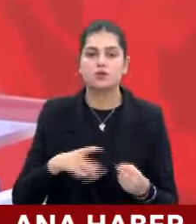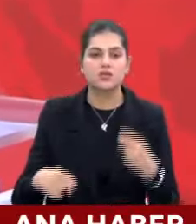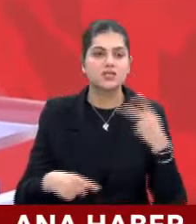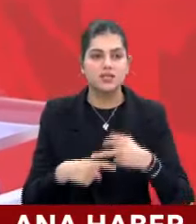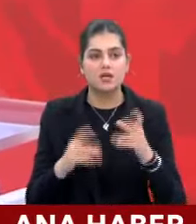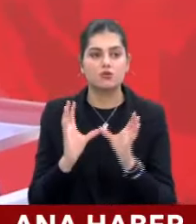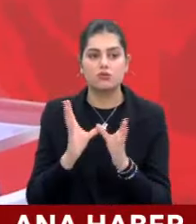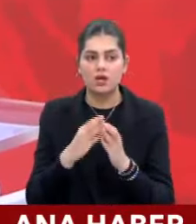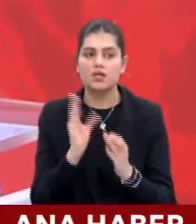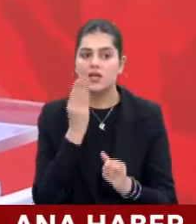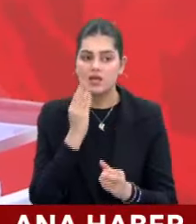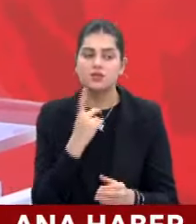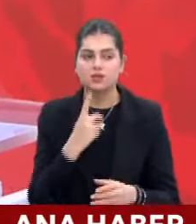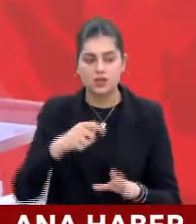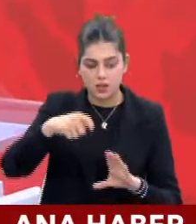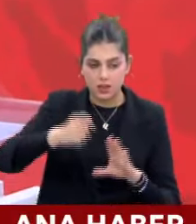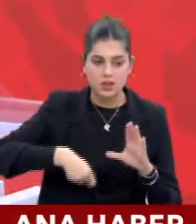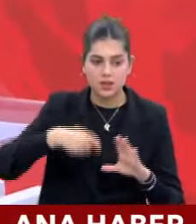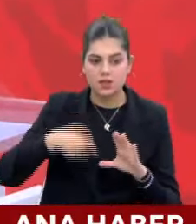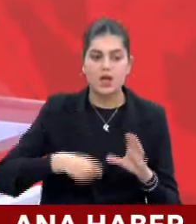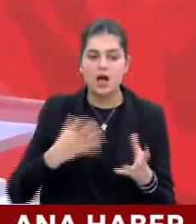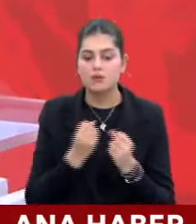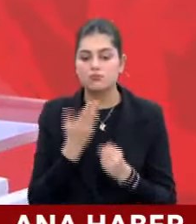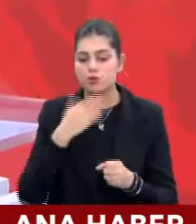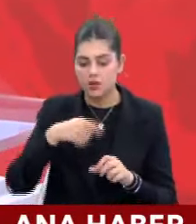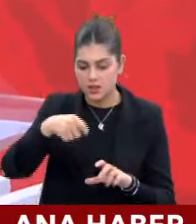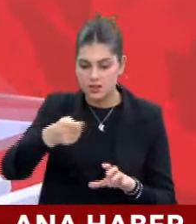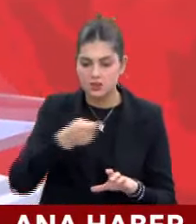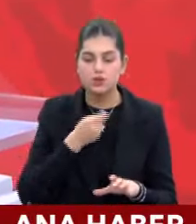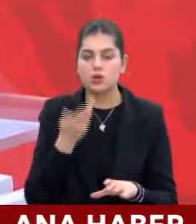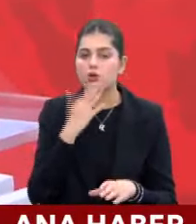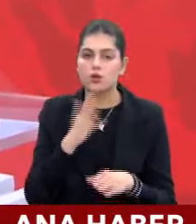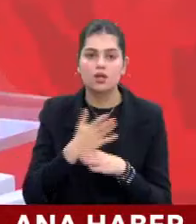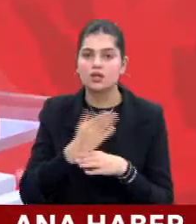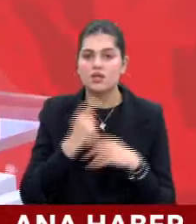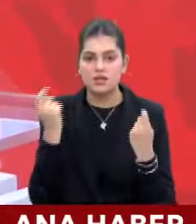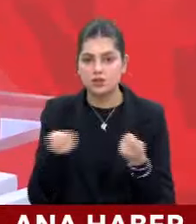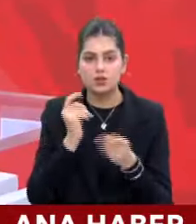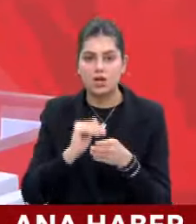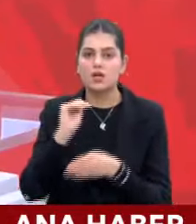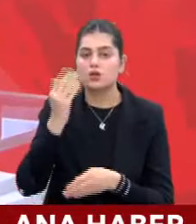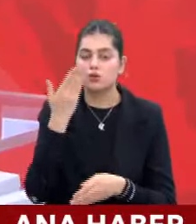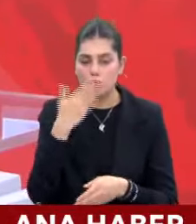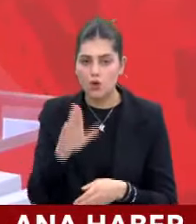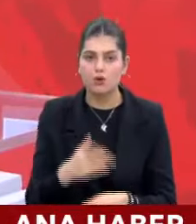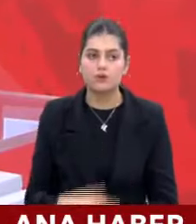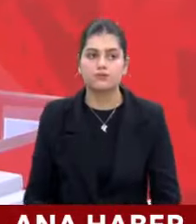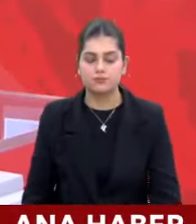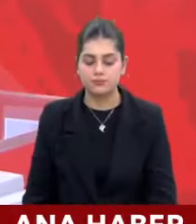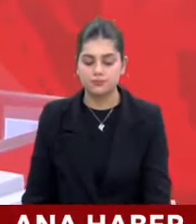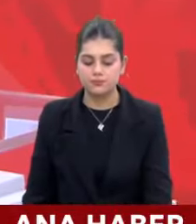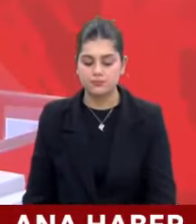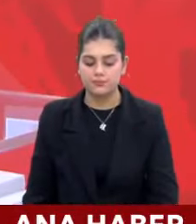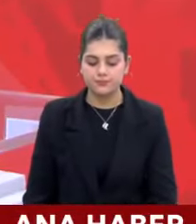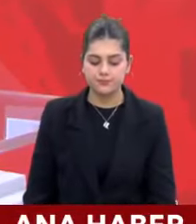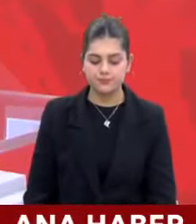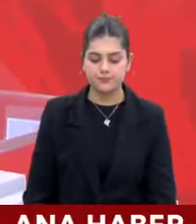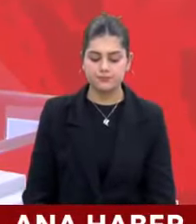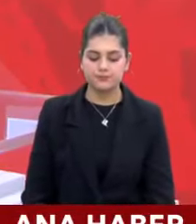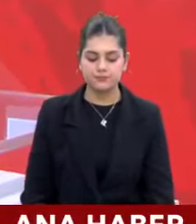kuşağı gençler kredi kartı alamıyorlar, kredi çekemiyorlar. Neden? Ya bir iş hayatları yok, bir iş hayatı geçmişleri yok ya